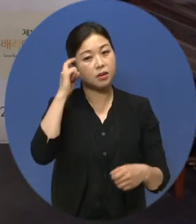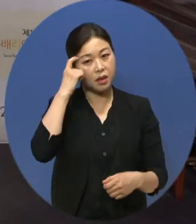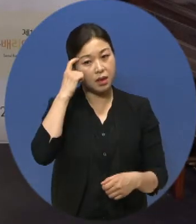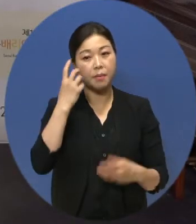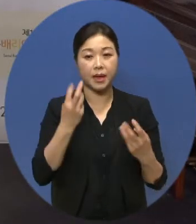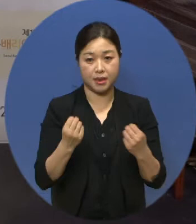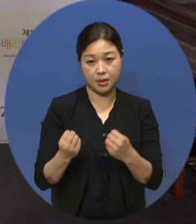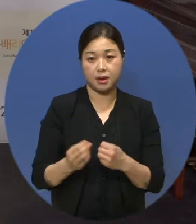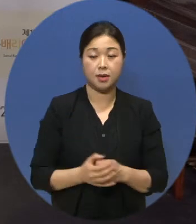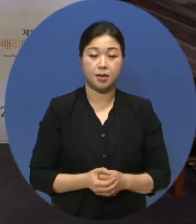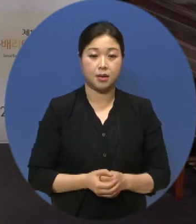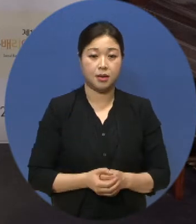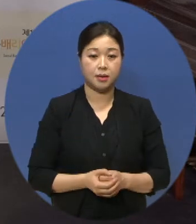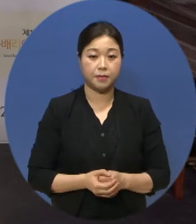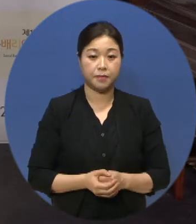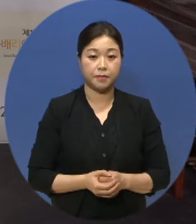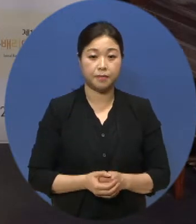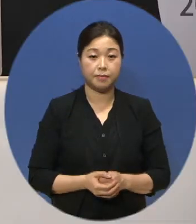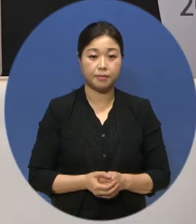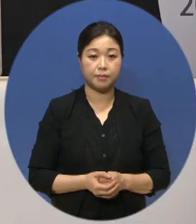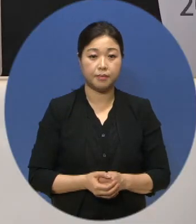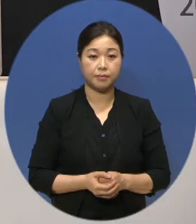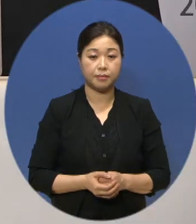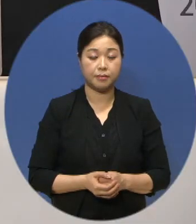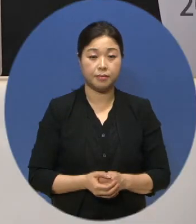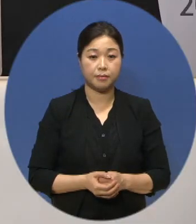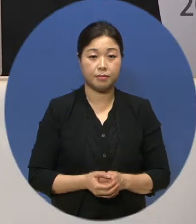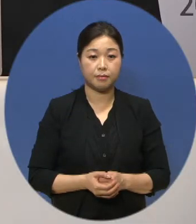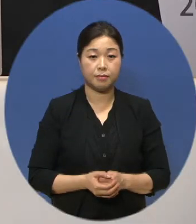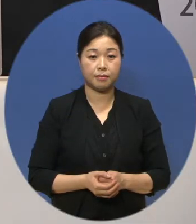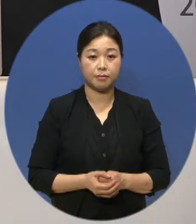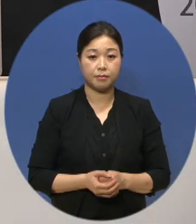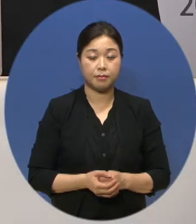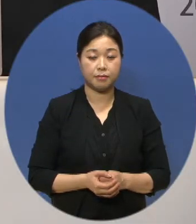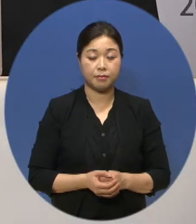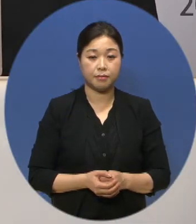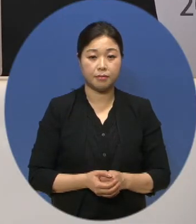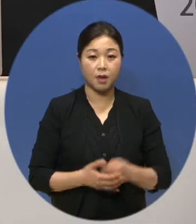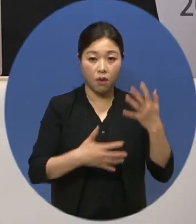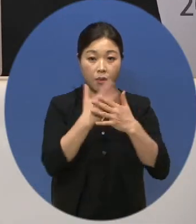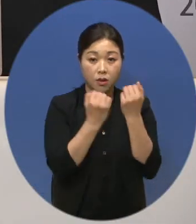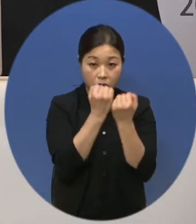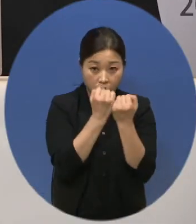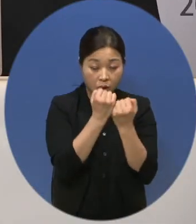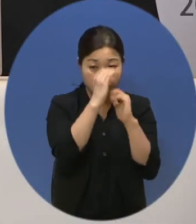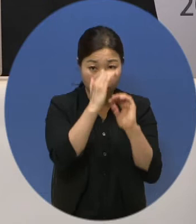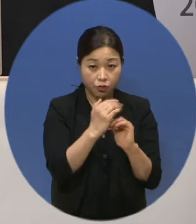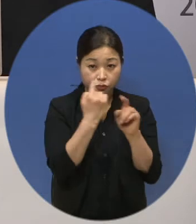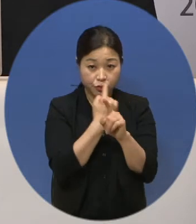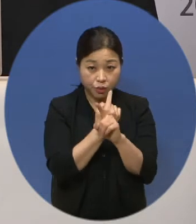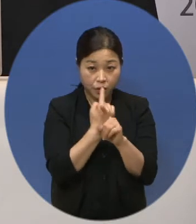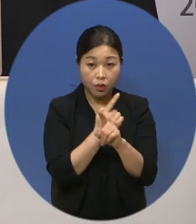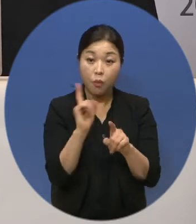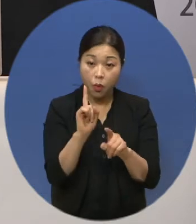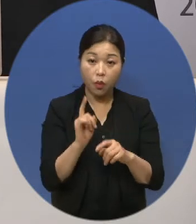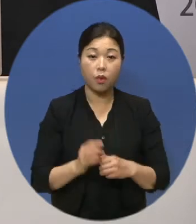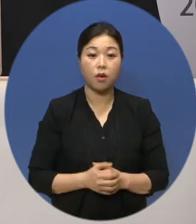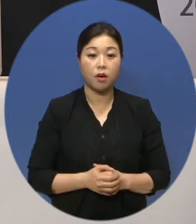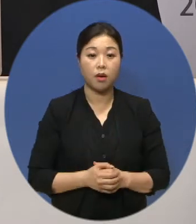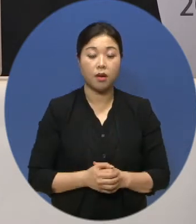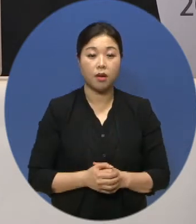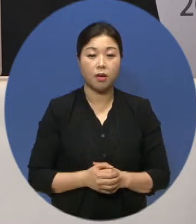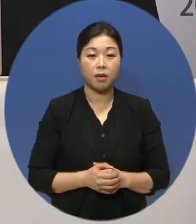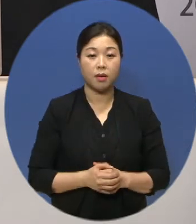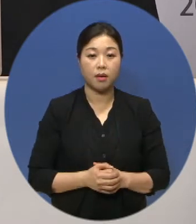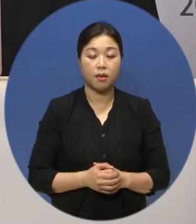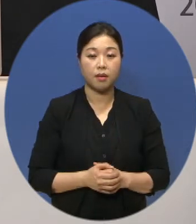같아요. 네, 그래서 제가 수정을 했던 부분이 뭐였냐면 그 다이빙을